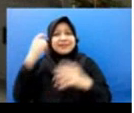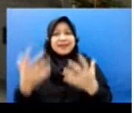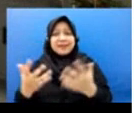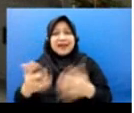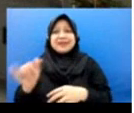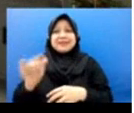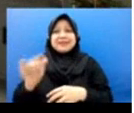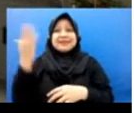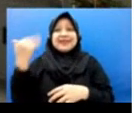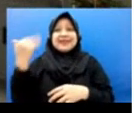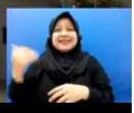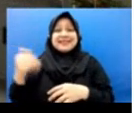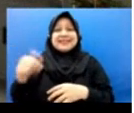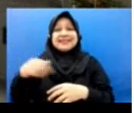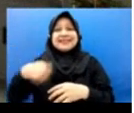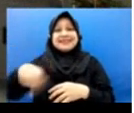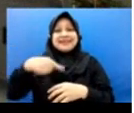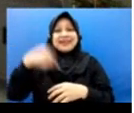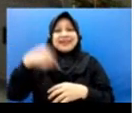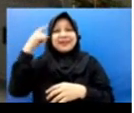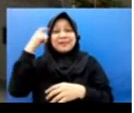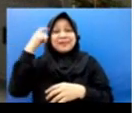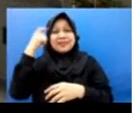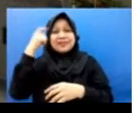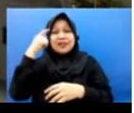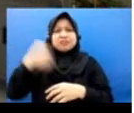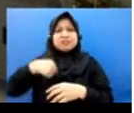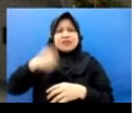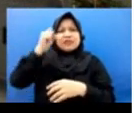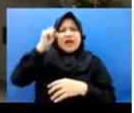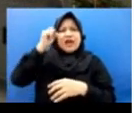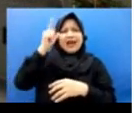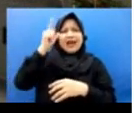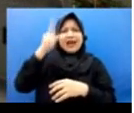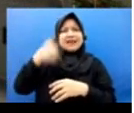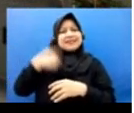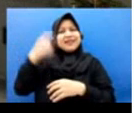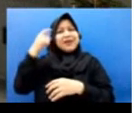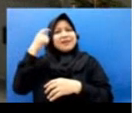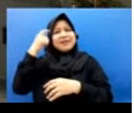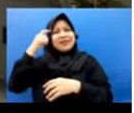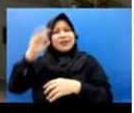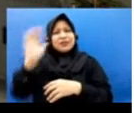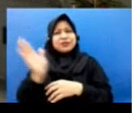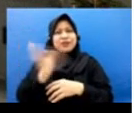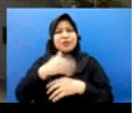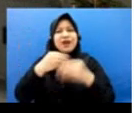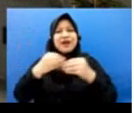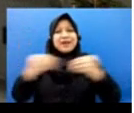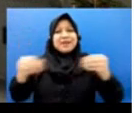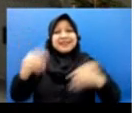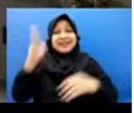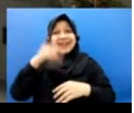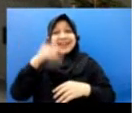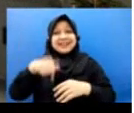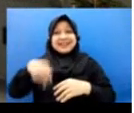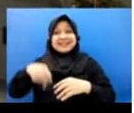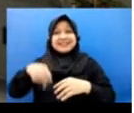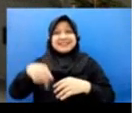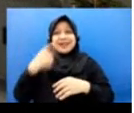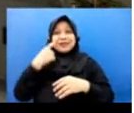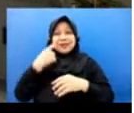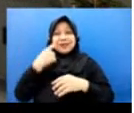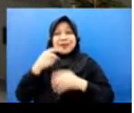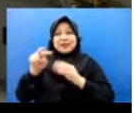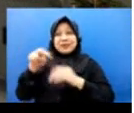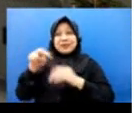jadi sadar, kemudian jadi berpikir mengenai semua materi yang terjadi hari ini. Kita refleksi dulu Bapak Ibu ya. Jadi